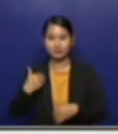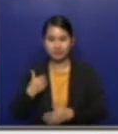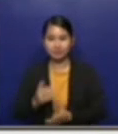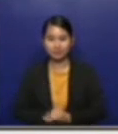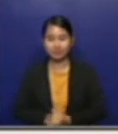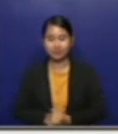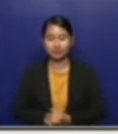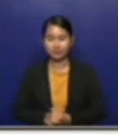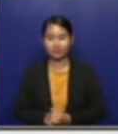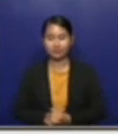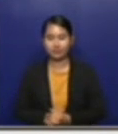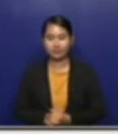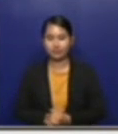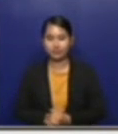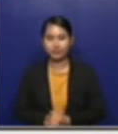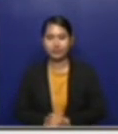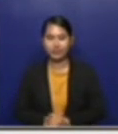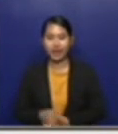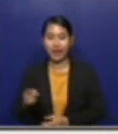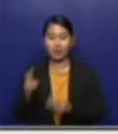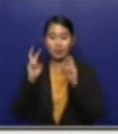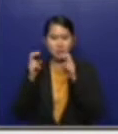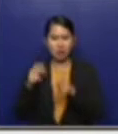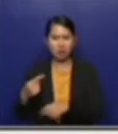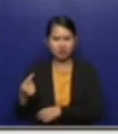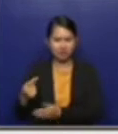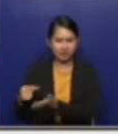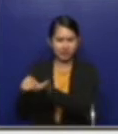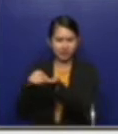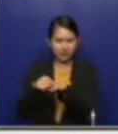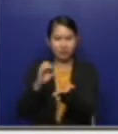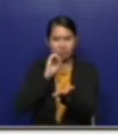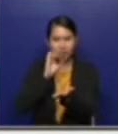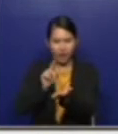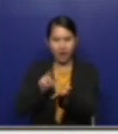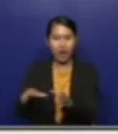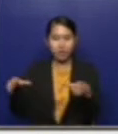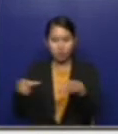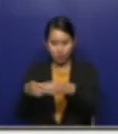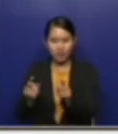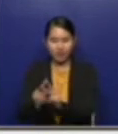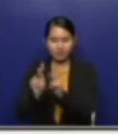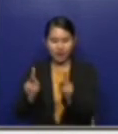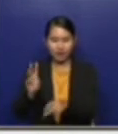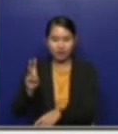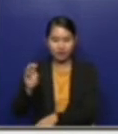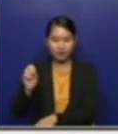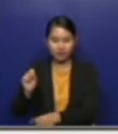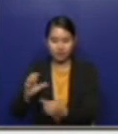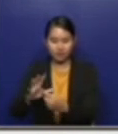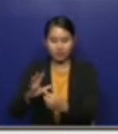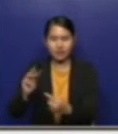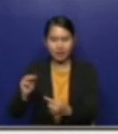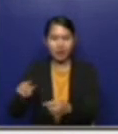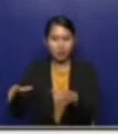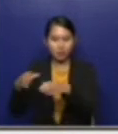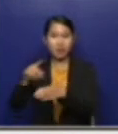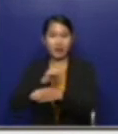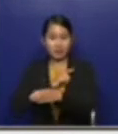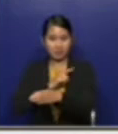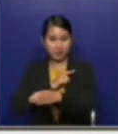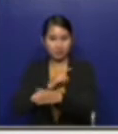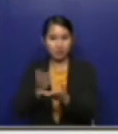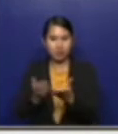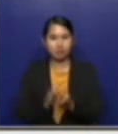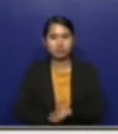างกันละยัตติ1บอกว่าให้ตั้งคณะกรรมการวิสามัญขึ้นฟังอีกยัตติ